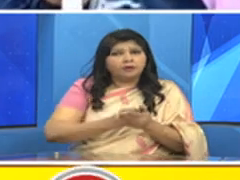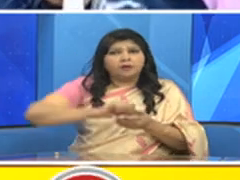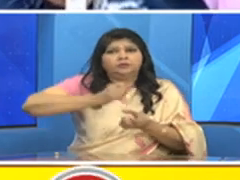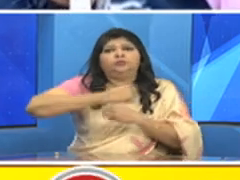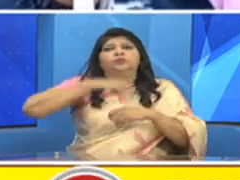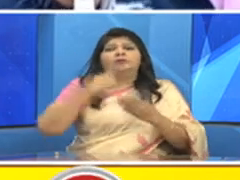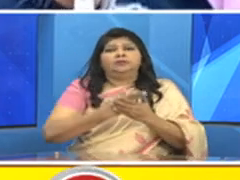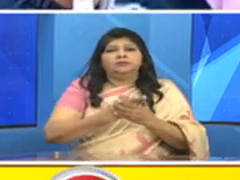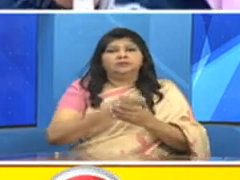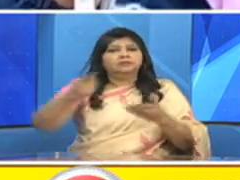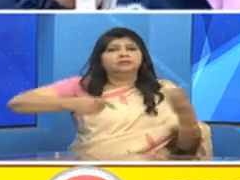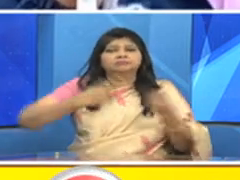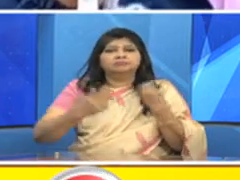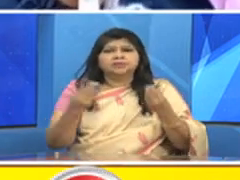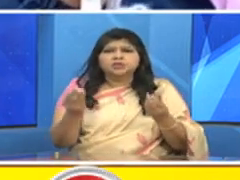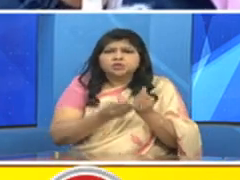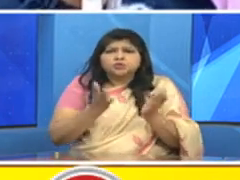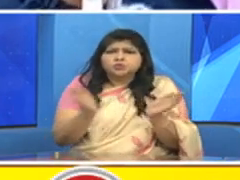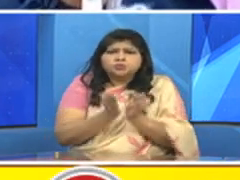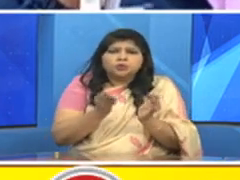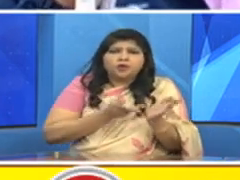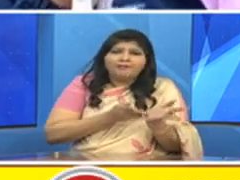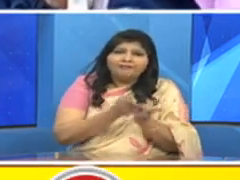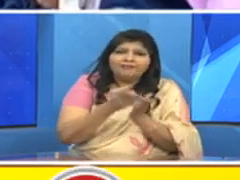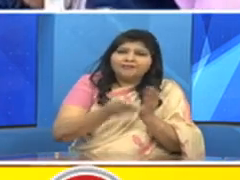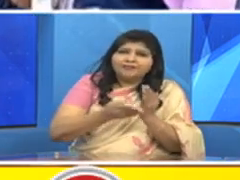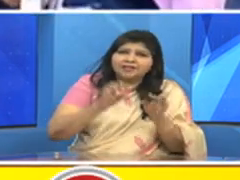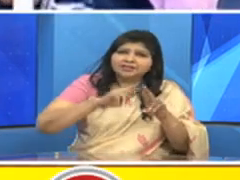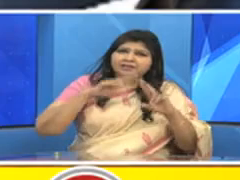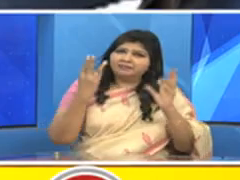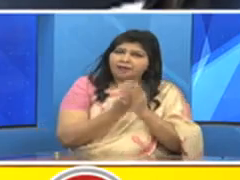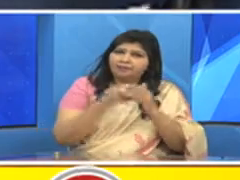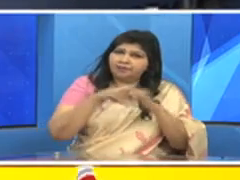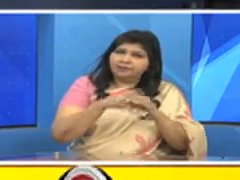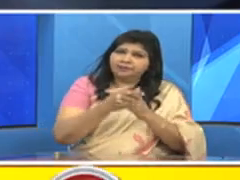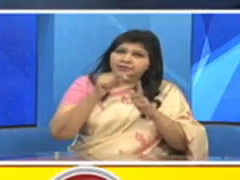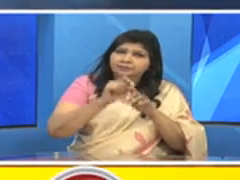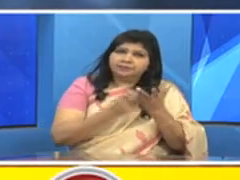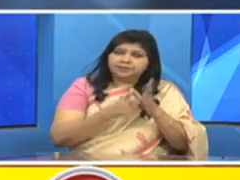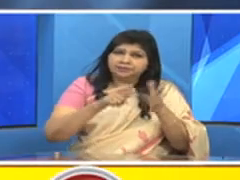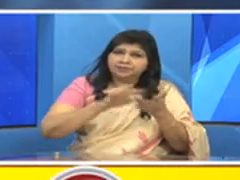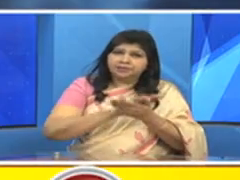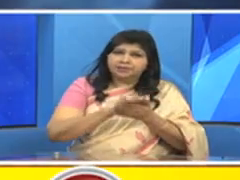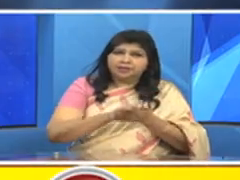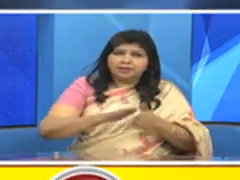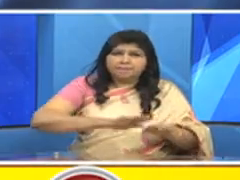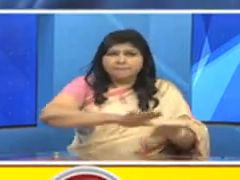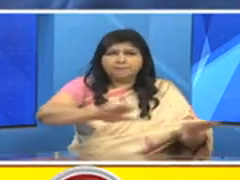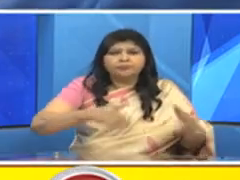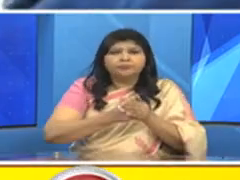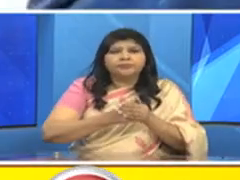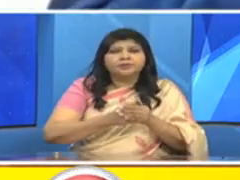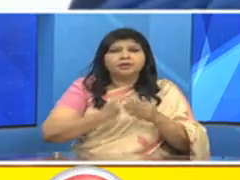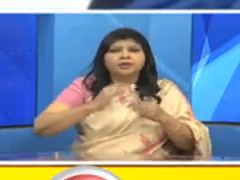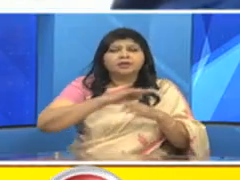के प्रशांत एक किसान परिवार से हैं। आपको यह जानकर आश्चर्य होगा कि प्रशांत मिट्टी में पोल